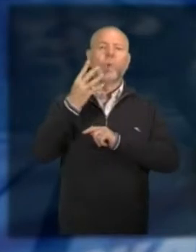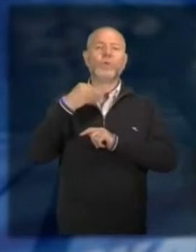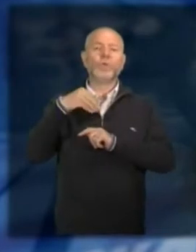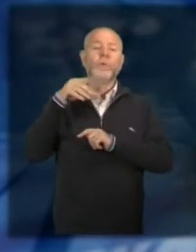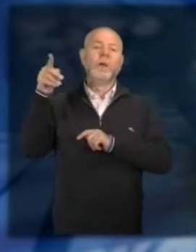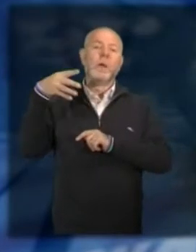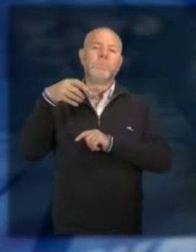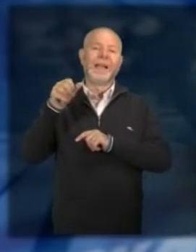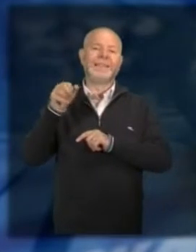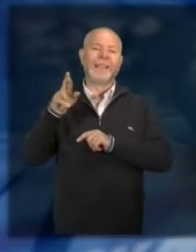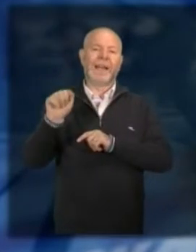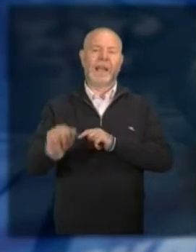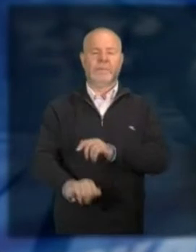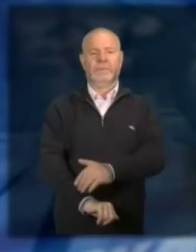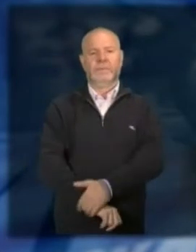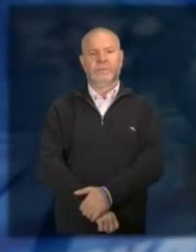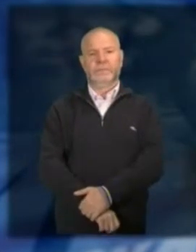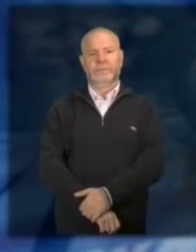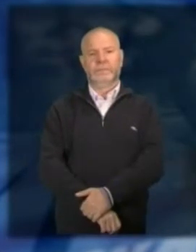Masera.